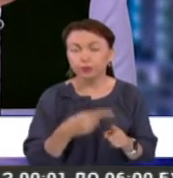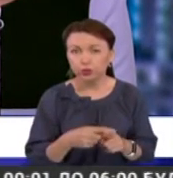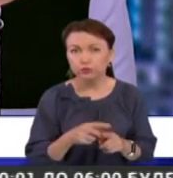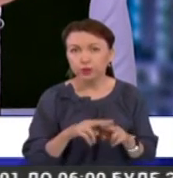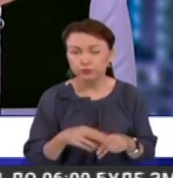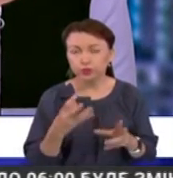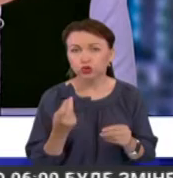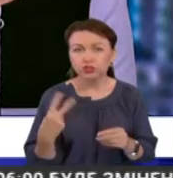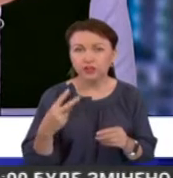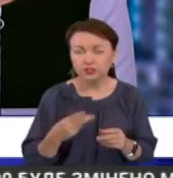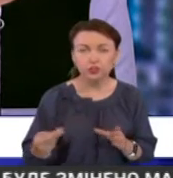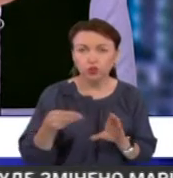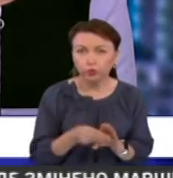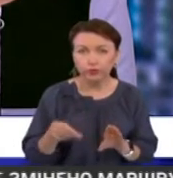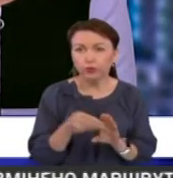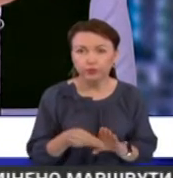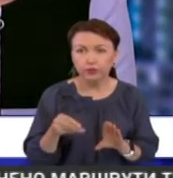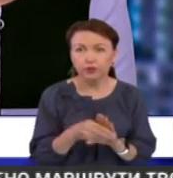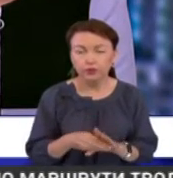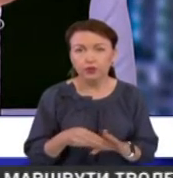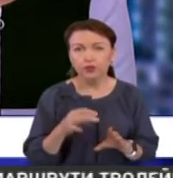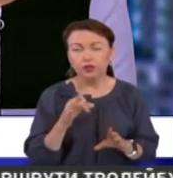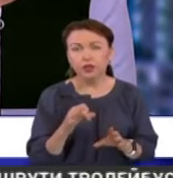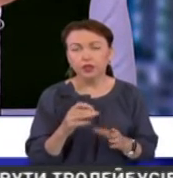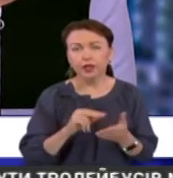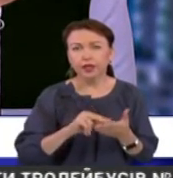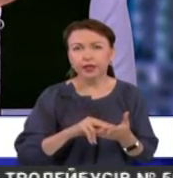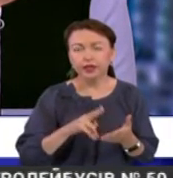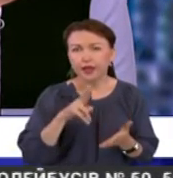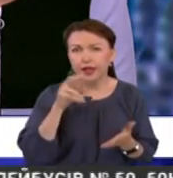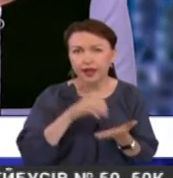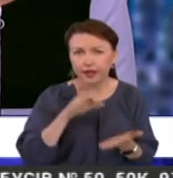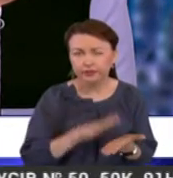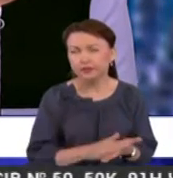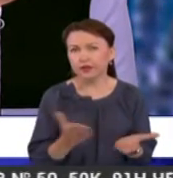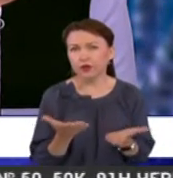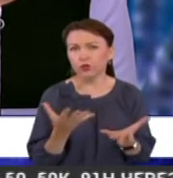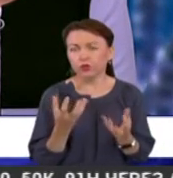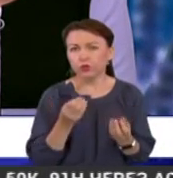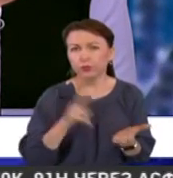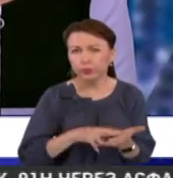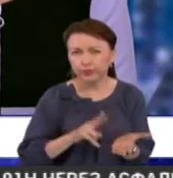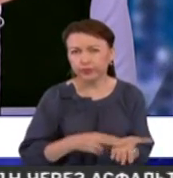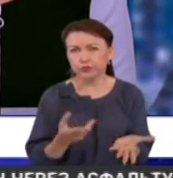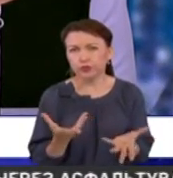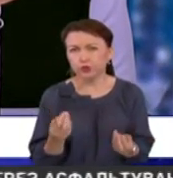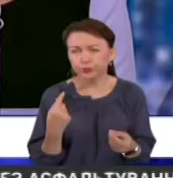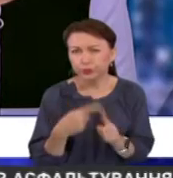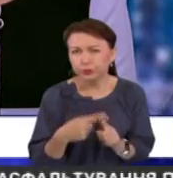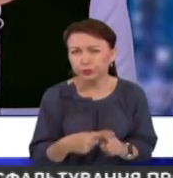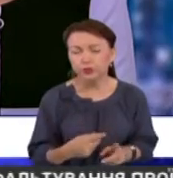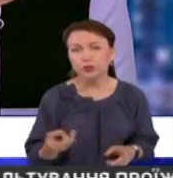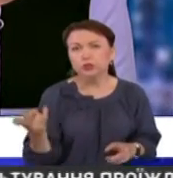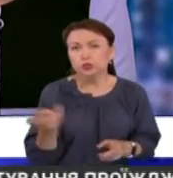приложений, і демографічного реєстра, і ну, Всі ці додатки, зачем? Ми